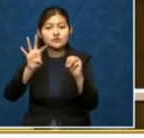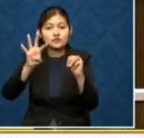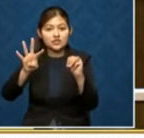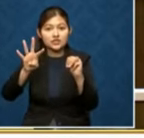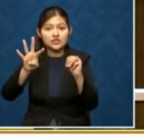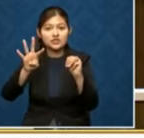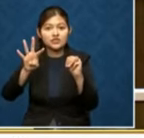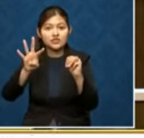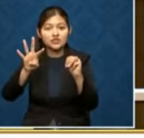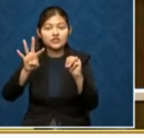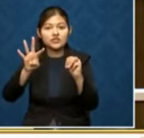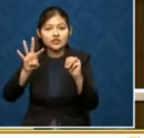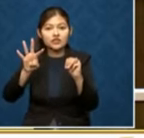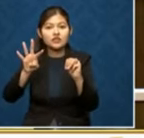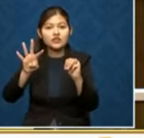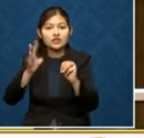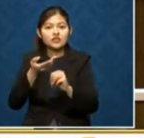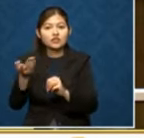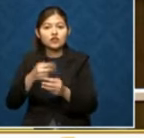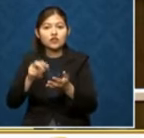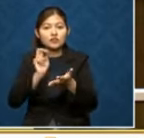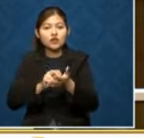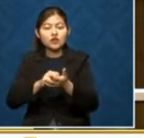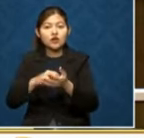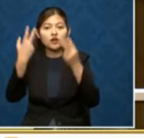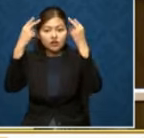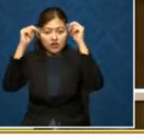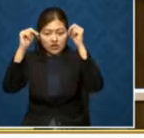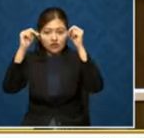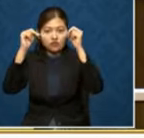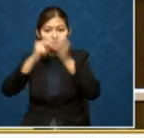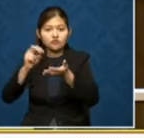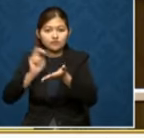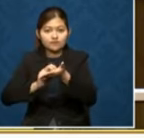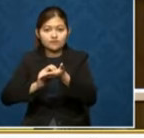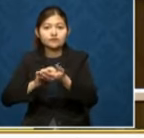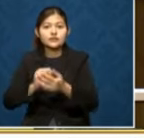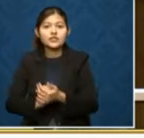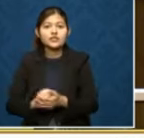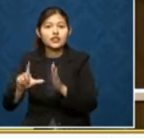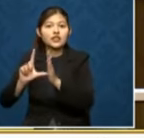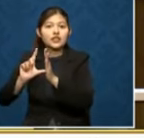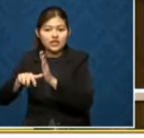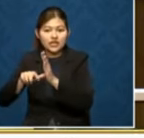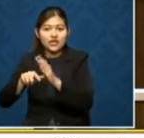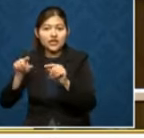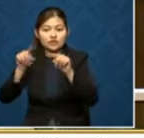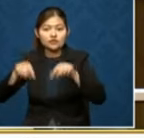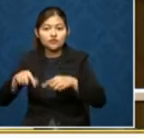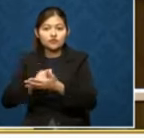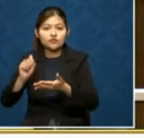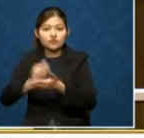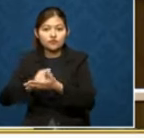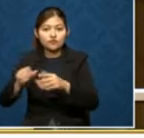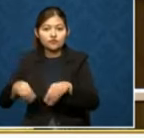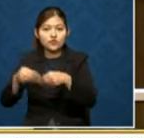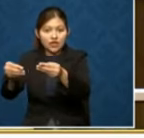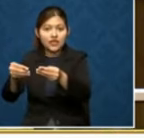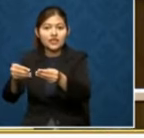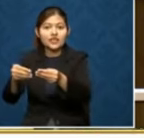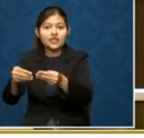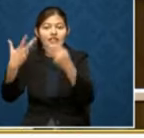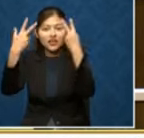องมีคำรับรองจากท่านนายกรัฐมนตรีซึ่งสำนักเลขาธิการก็ทำถึงไปที่สำนักเลขาธิการท่านนายกรัฐ